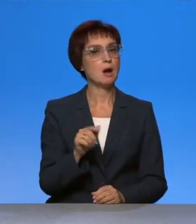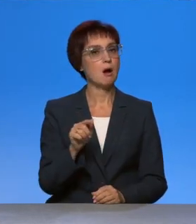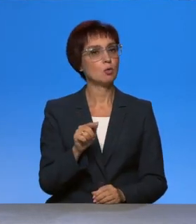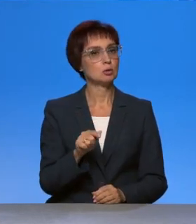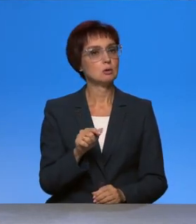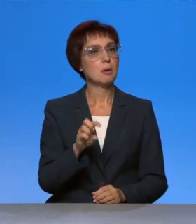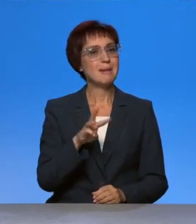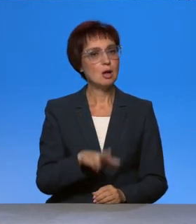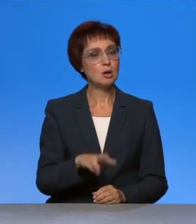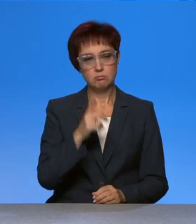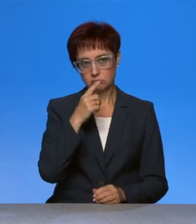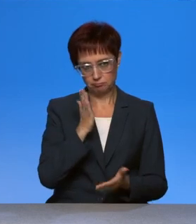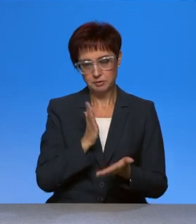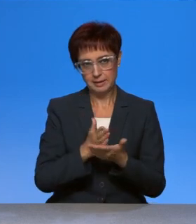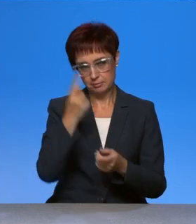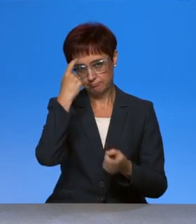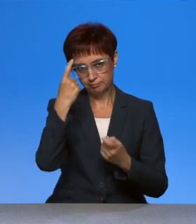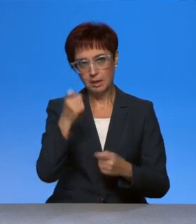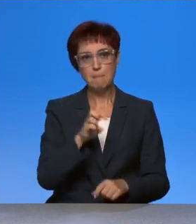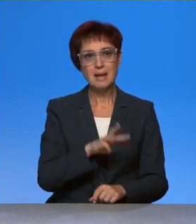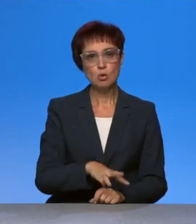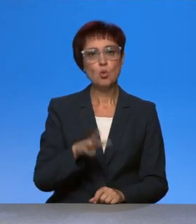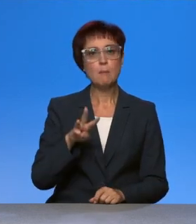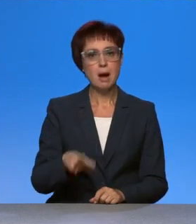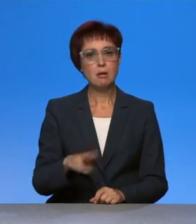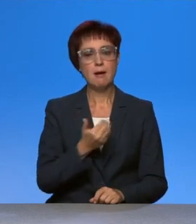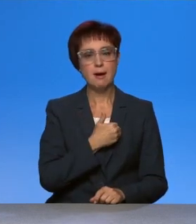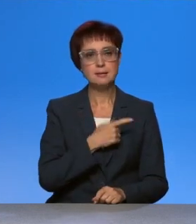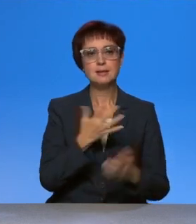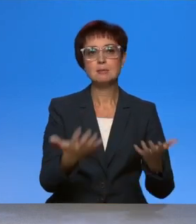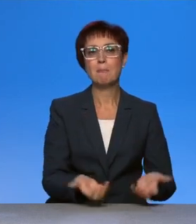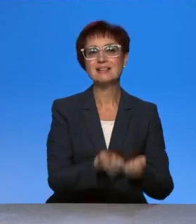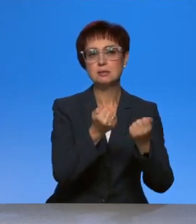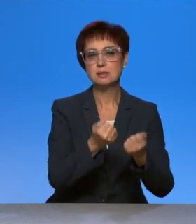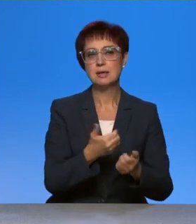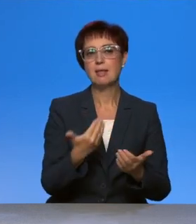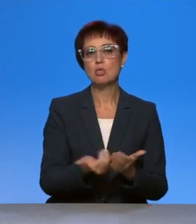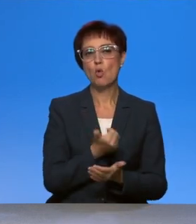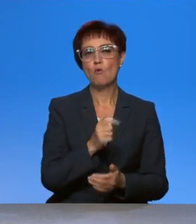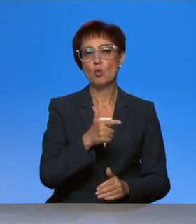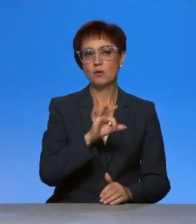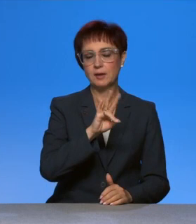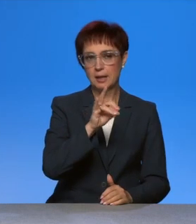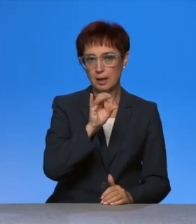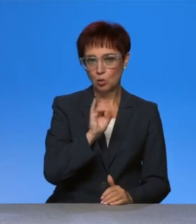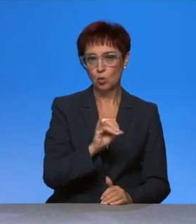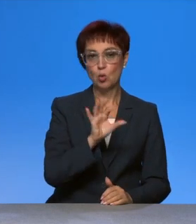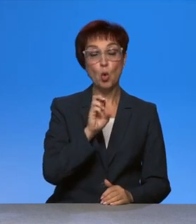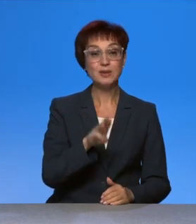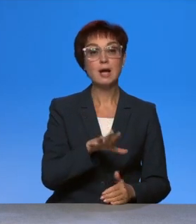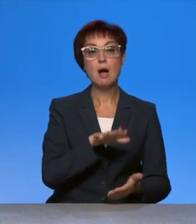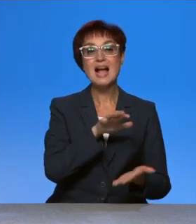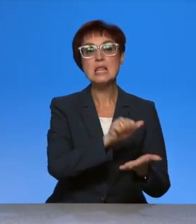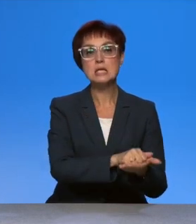и, может быть, даже какой-то протекторат ввести туда? Он хотел от колонизации, и он фактически за папуасов бился, конечно